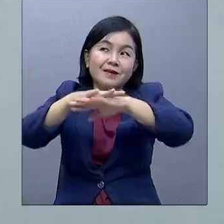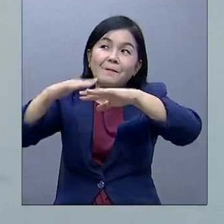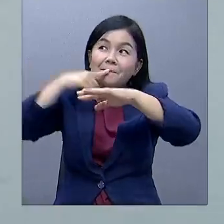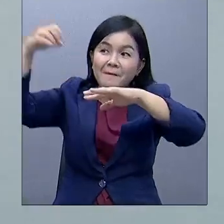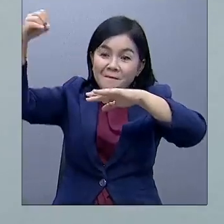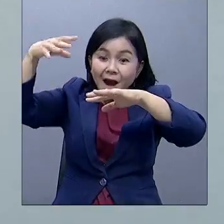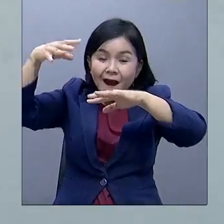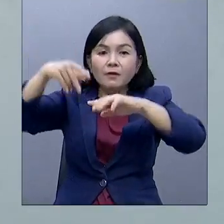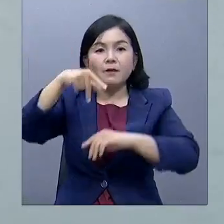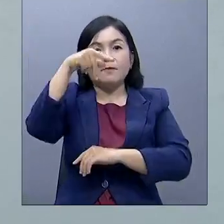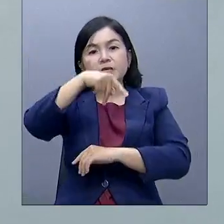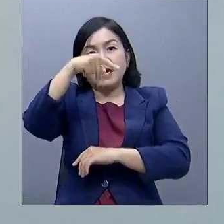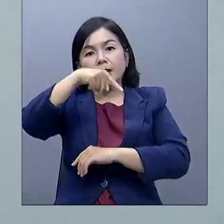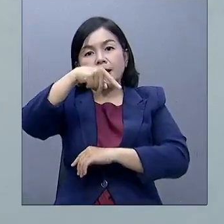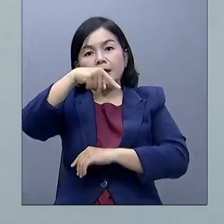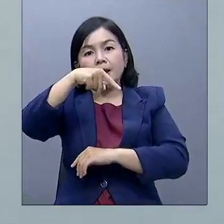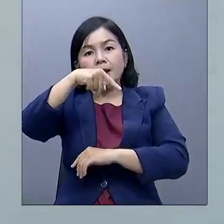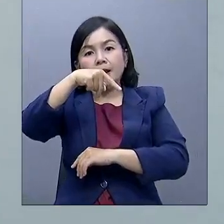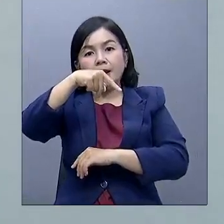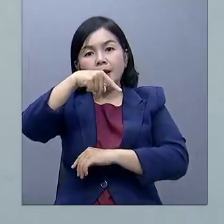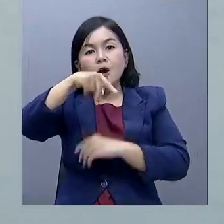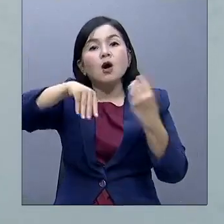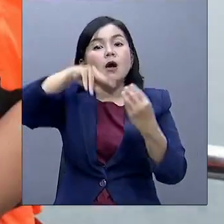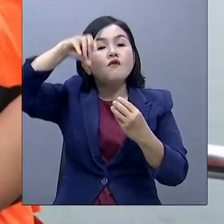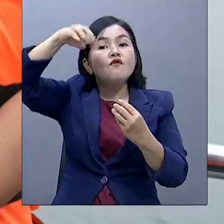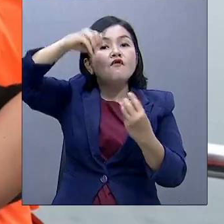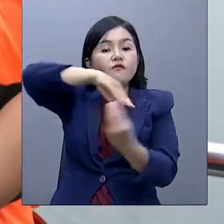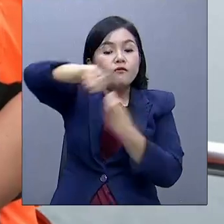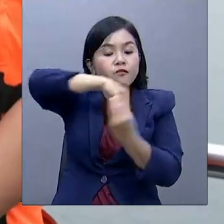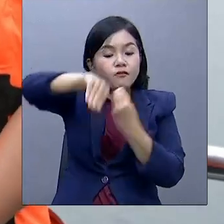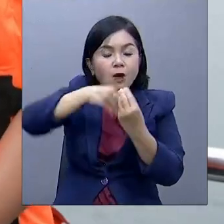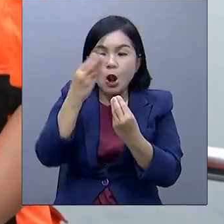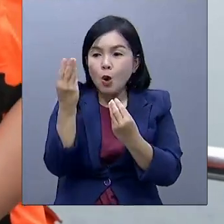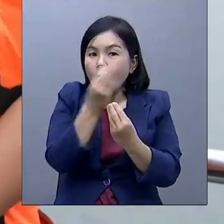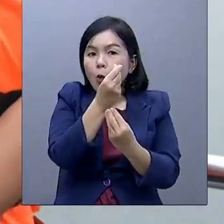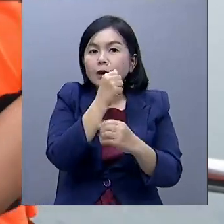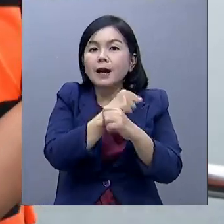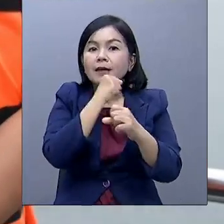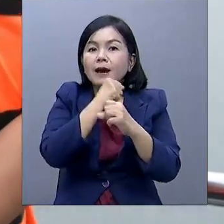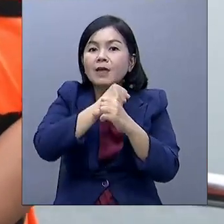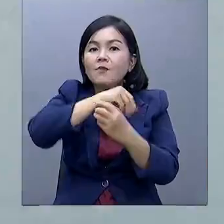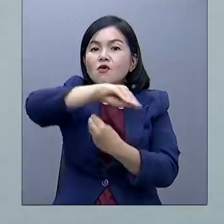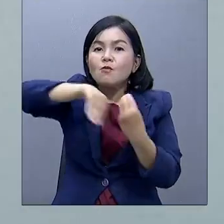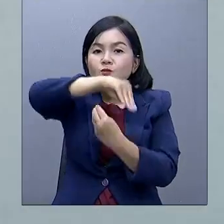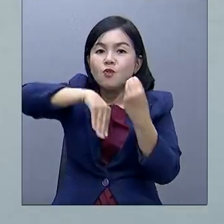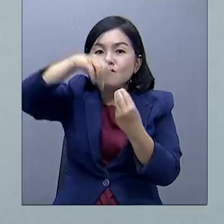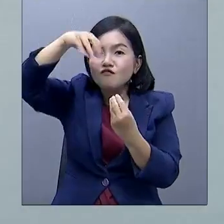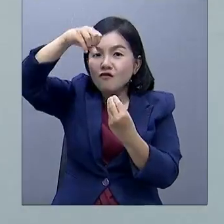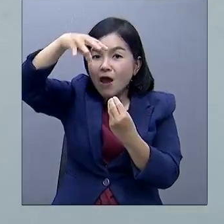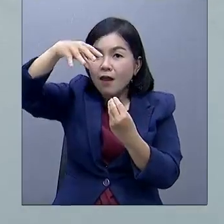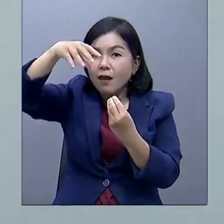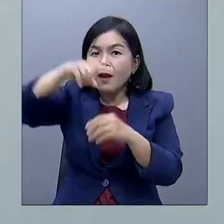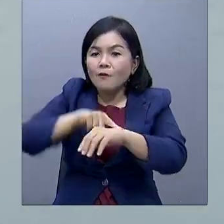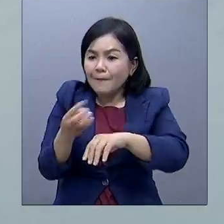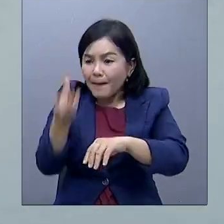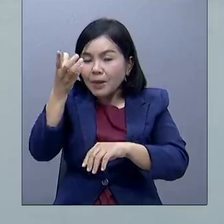เศษในการที่จะเรียกว่าจ่ายไฟฟ้าเนี่ยด้วยความรวดเร็วนะครับในการผลิตไฟฟ้าจากโรงไฟฟ้าพลังน้ำเนี่ยภายในไม่เ